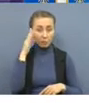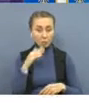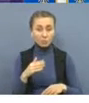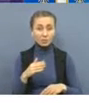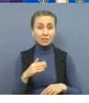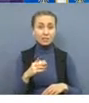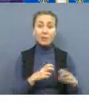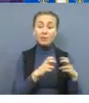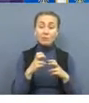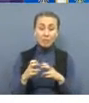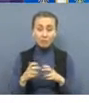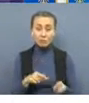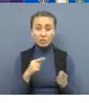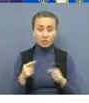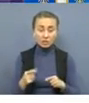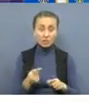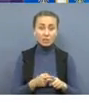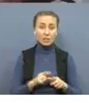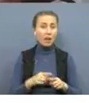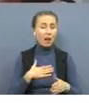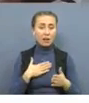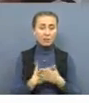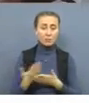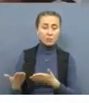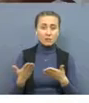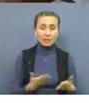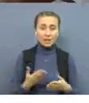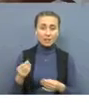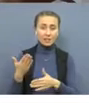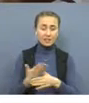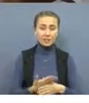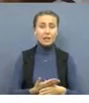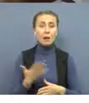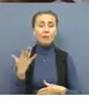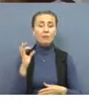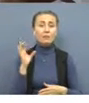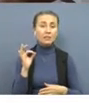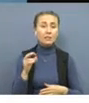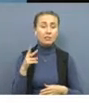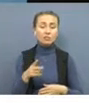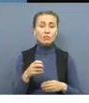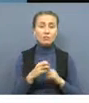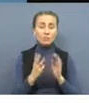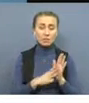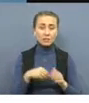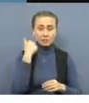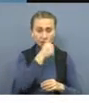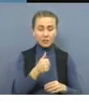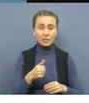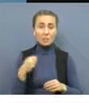дают нам возможность активно привлекать инвестиции. 5 октября 2018 года президент подписал закон